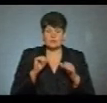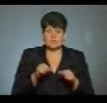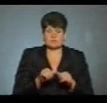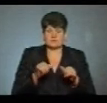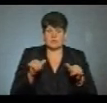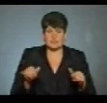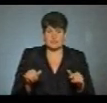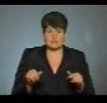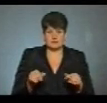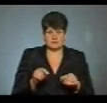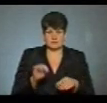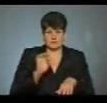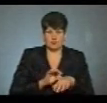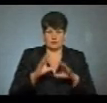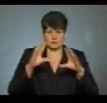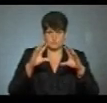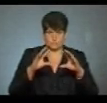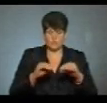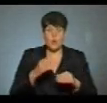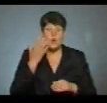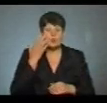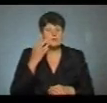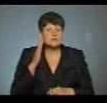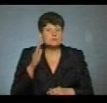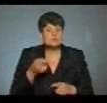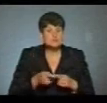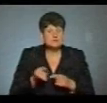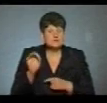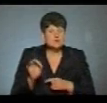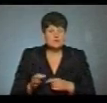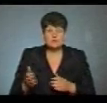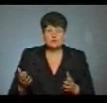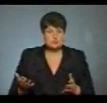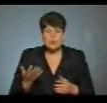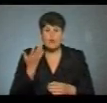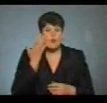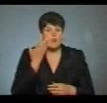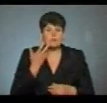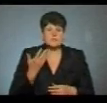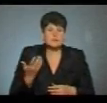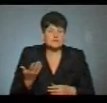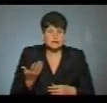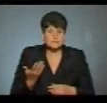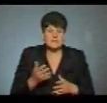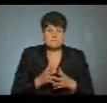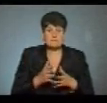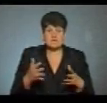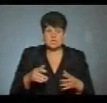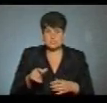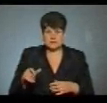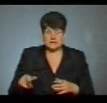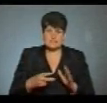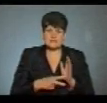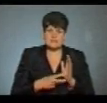епідемія гасне. Коли ми досягнемо такого відсотку? Тобто, коли більшість людей, ну, хоча